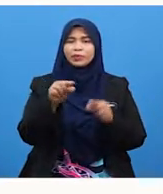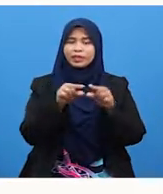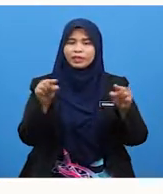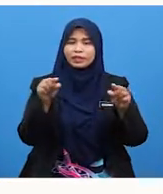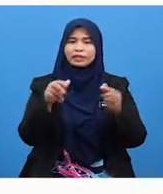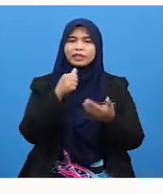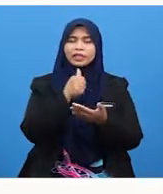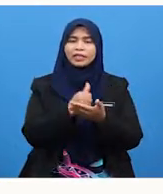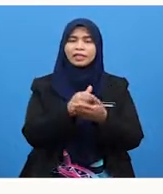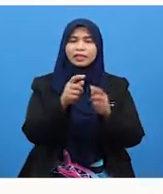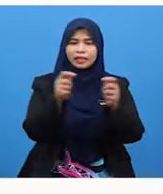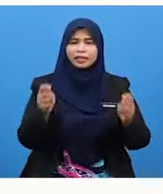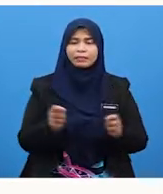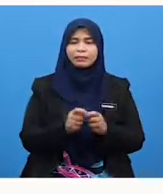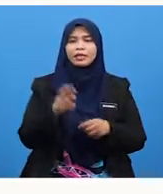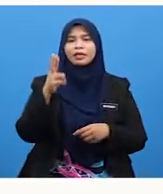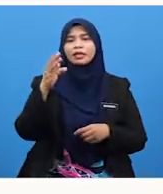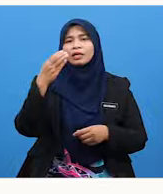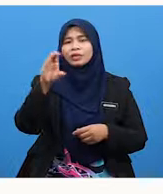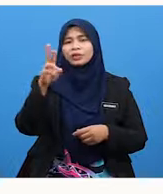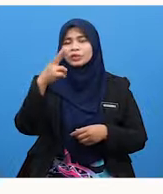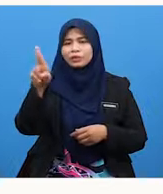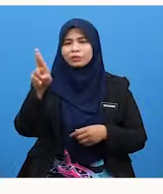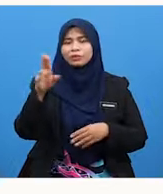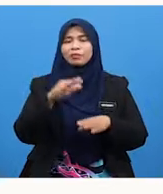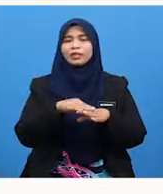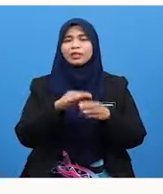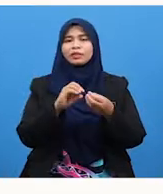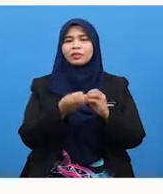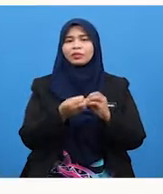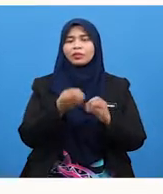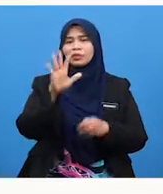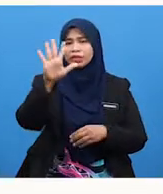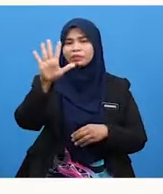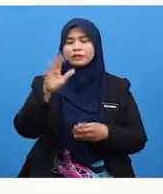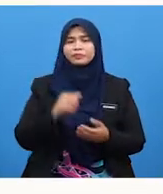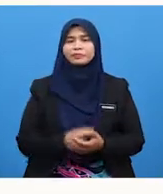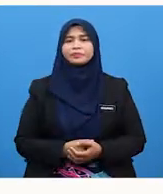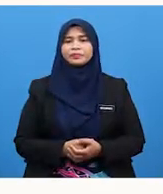nilai tempat 100,000 iaitu pada digit 5.